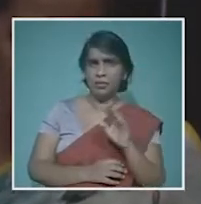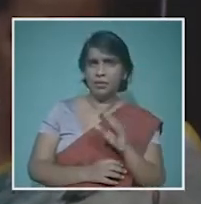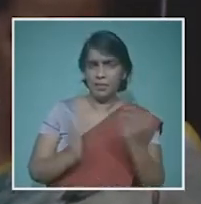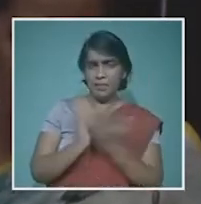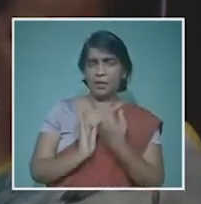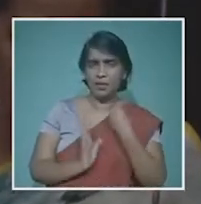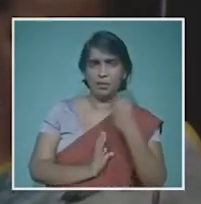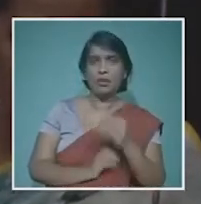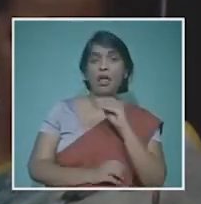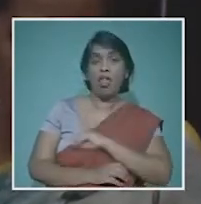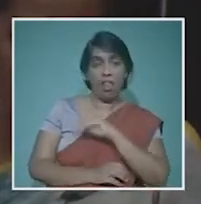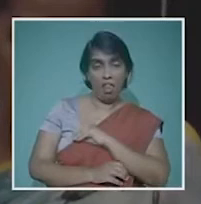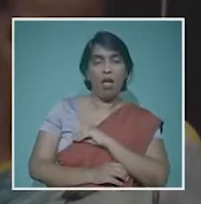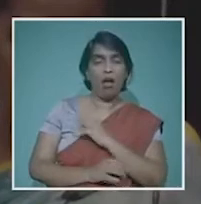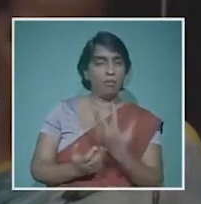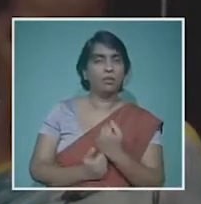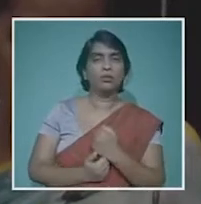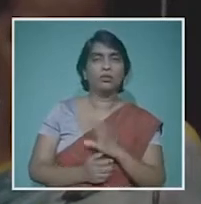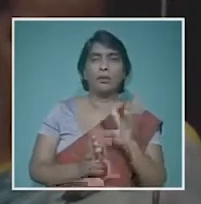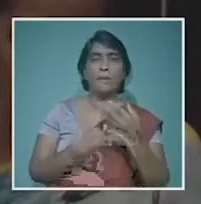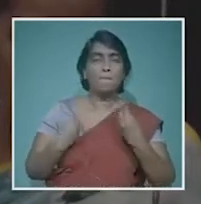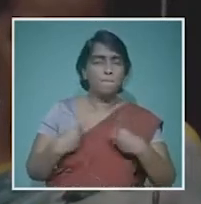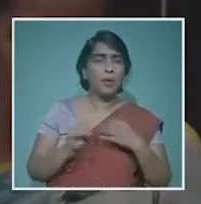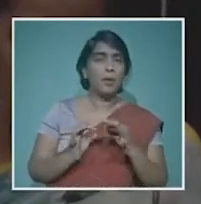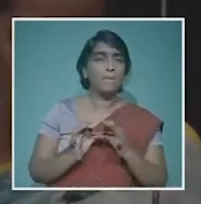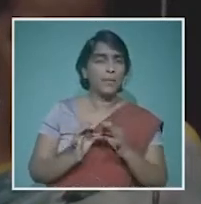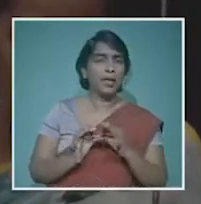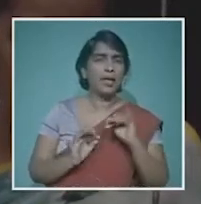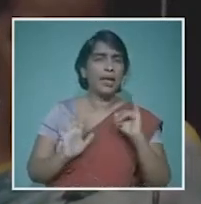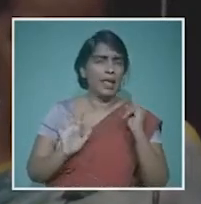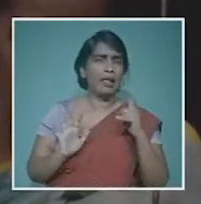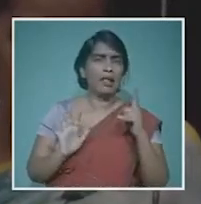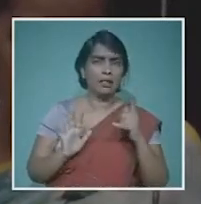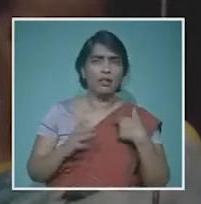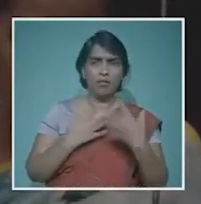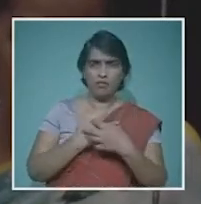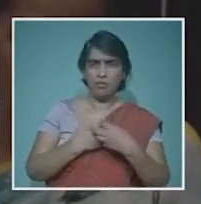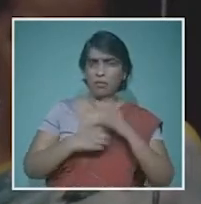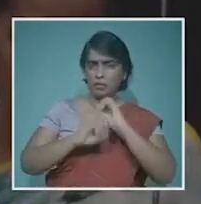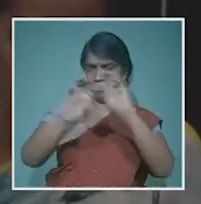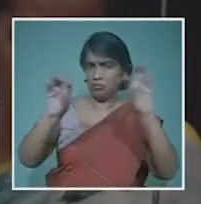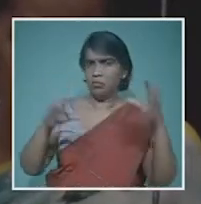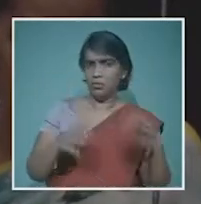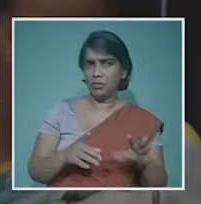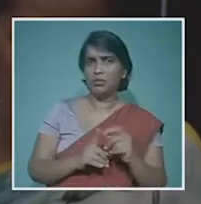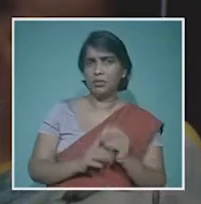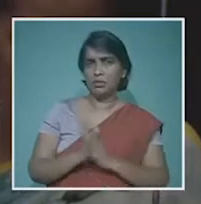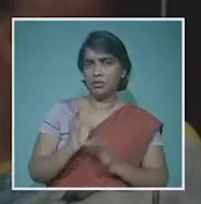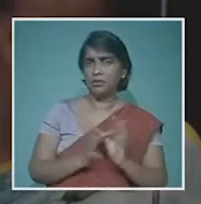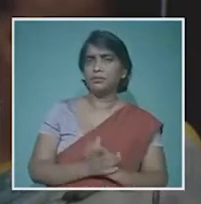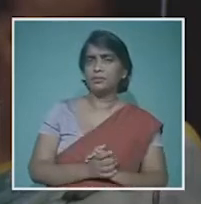කඩදාසි ලාභ ලබනවා කියලා. පාඩුව බිලියන 60 ගානක් 70 ගානක්. මම අද ෆොටෝකෝපි කරලා බෙදලා දුන්න අපේ මහජන